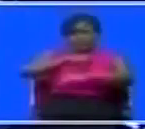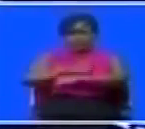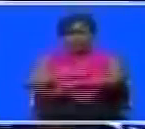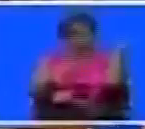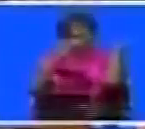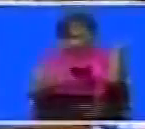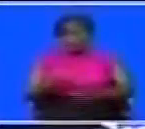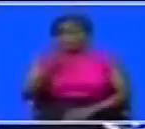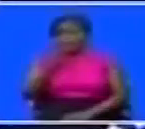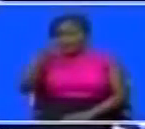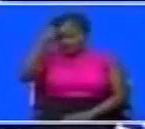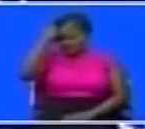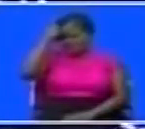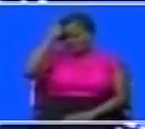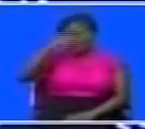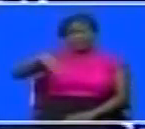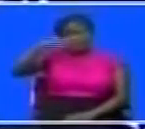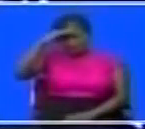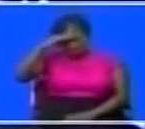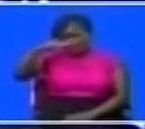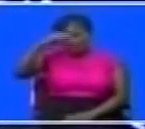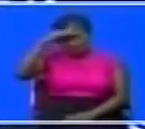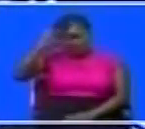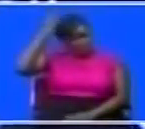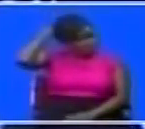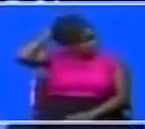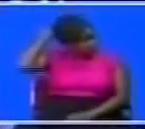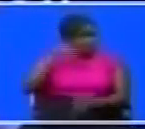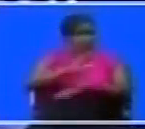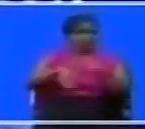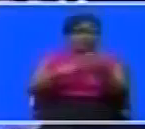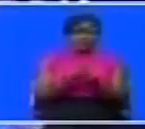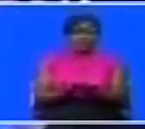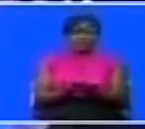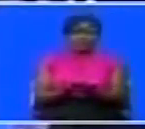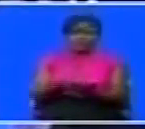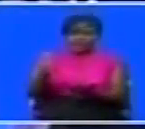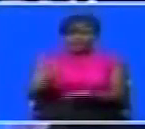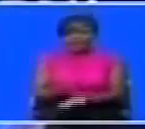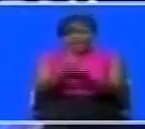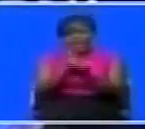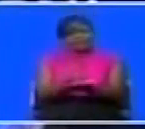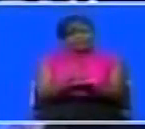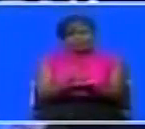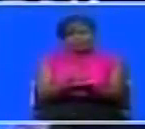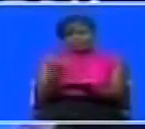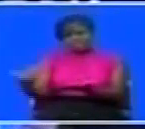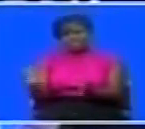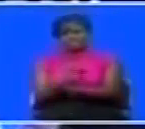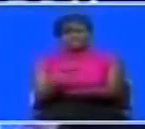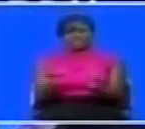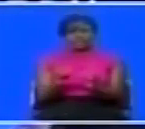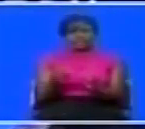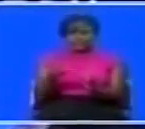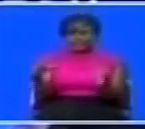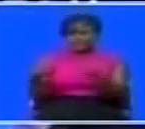of their parents are just drunkards. So at times they don't get to help them to read or do their homework. So that's